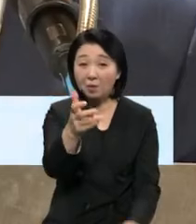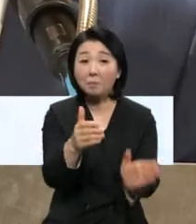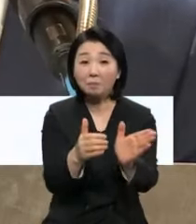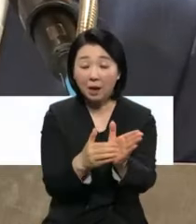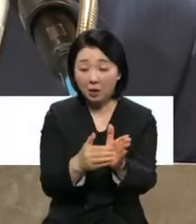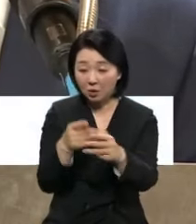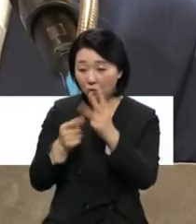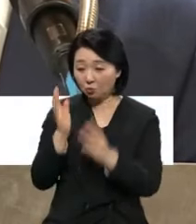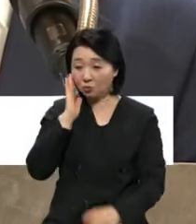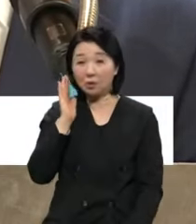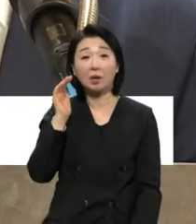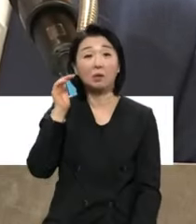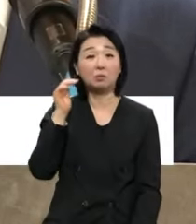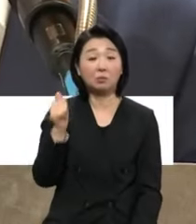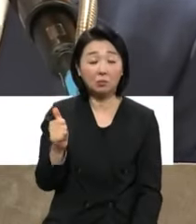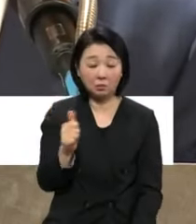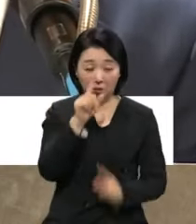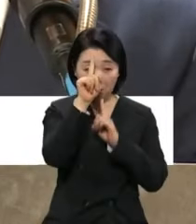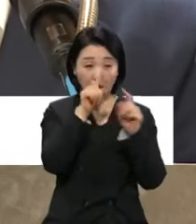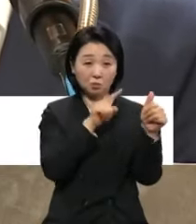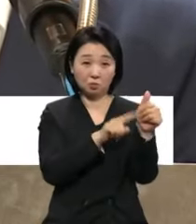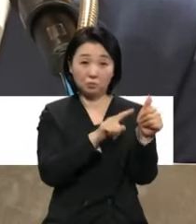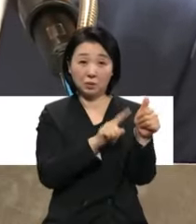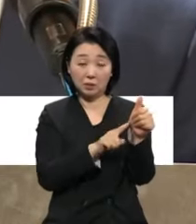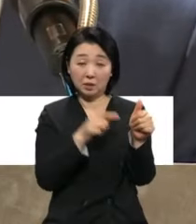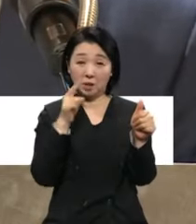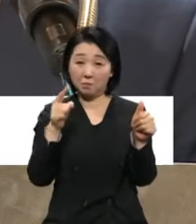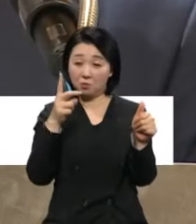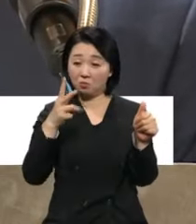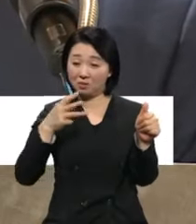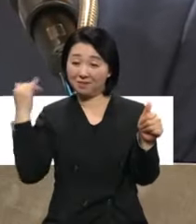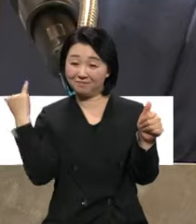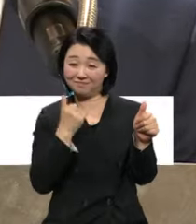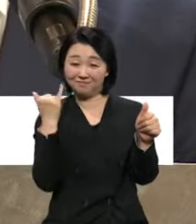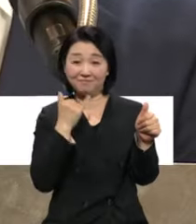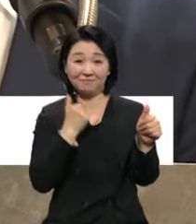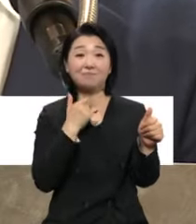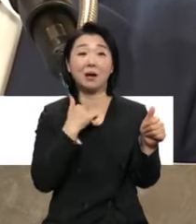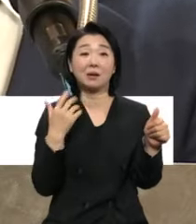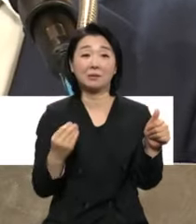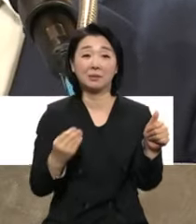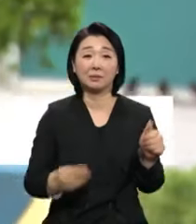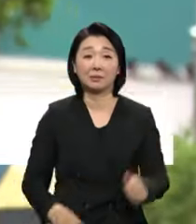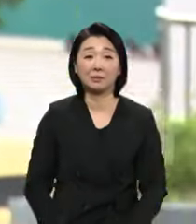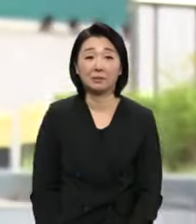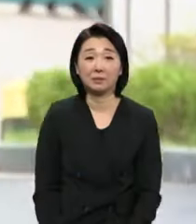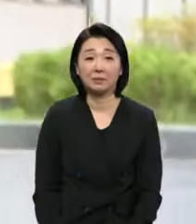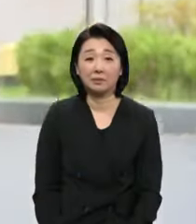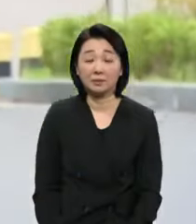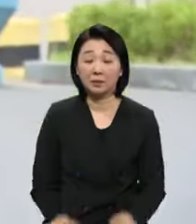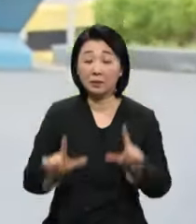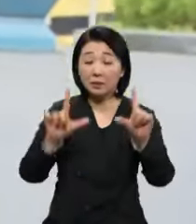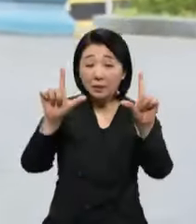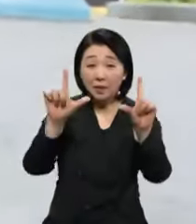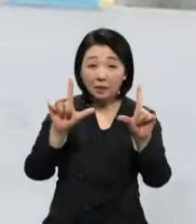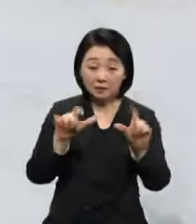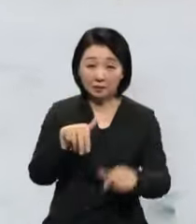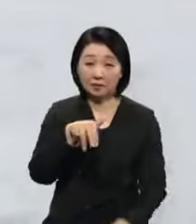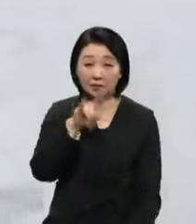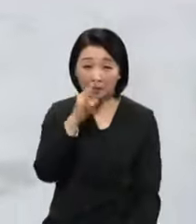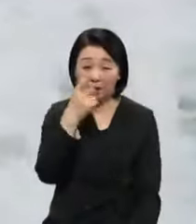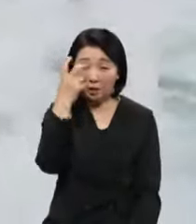윤석열 대통령이 이종섭 당시 국방부 장관과 세 차례에 걸쳐 직접 통화한 걸로 확인됐습니다. 이날은 당시 최상병